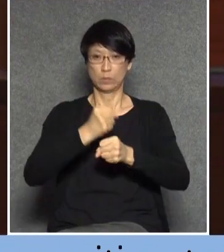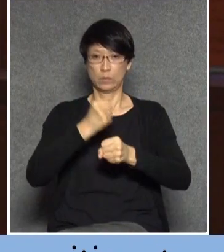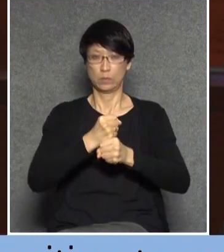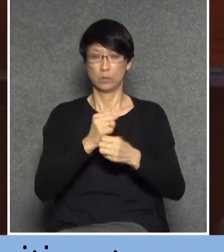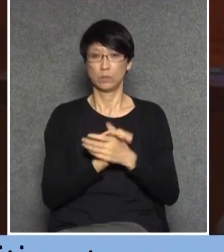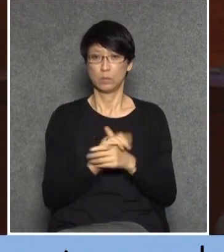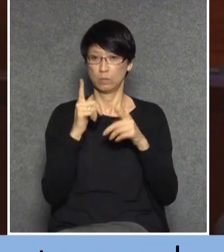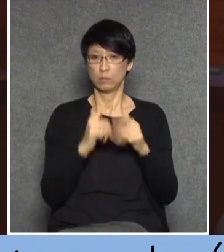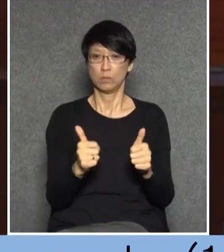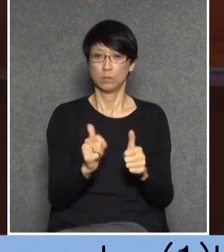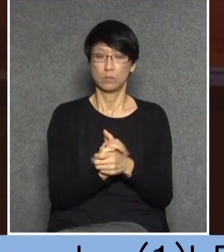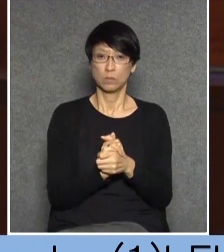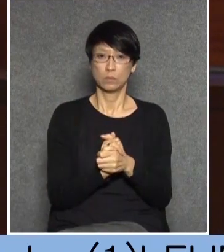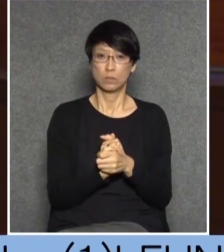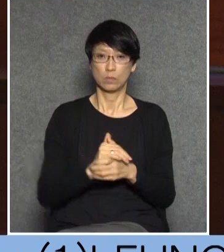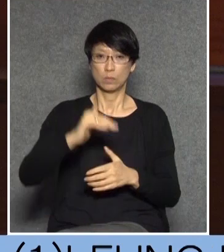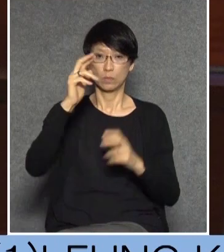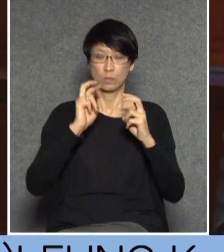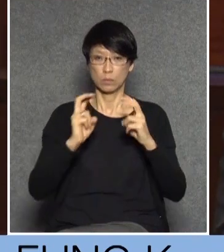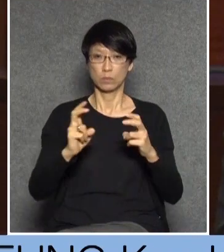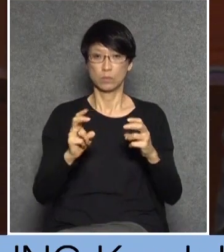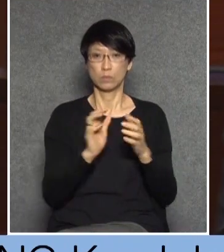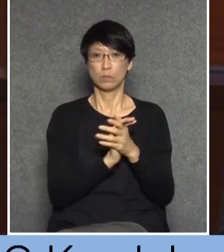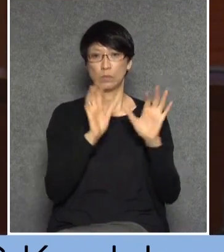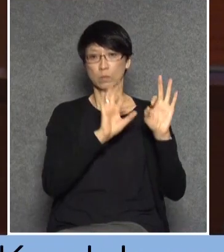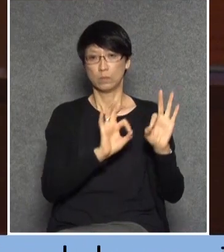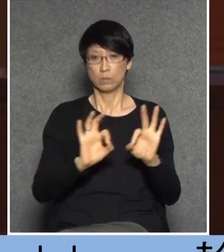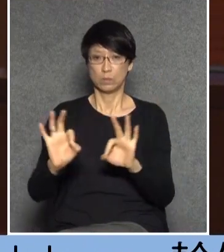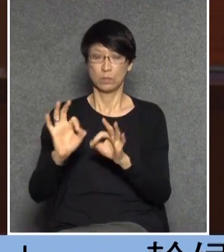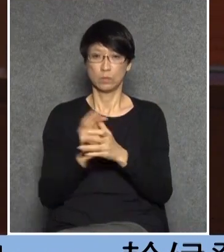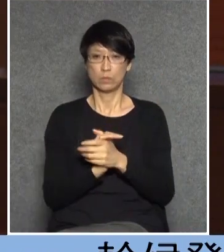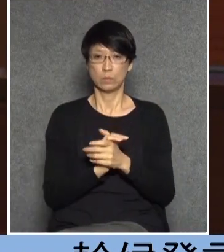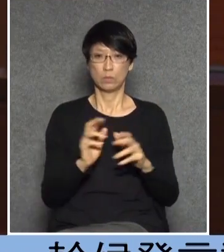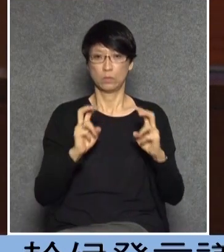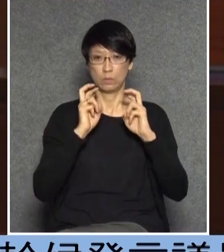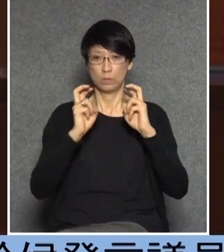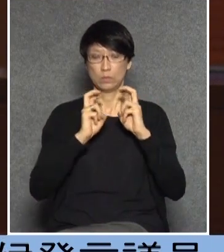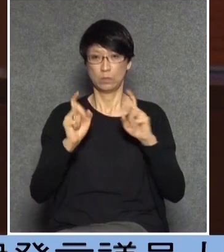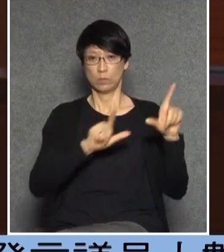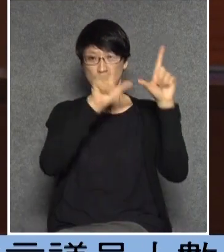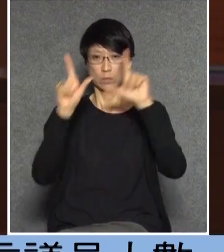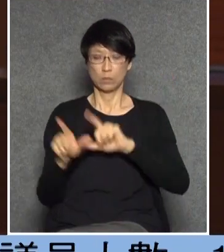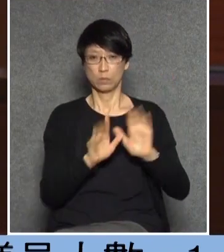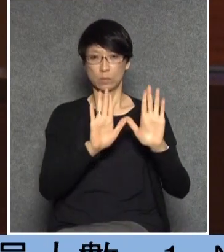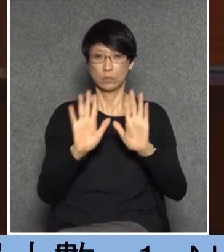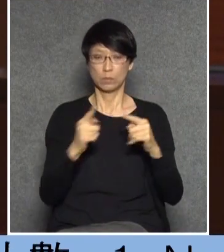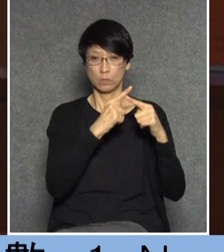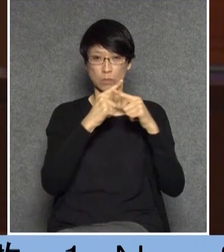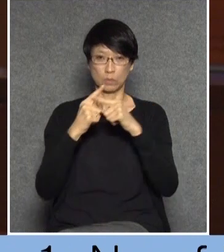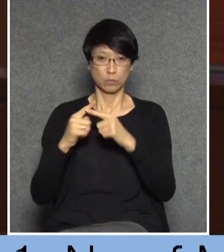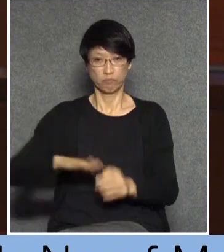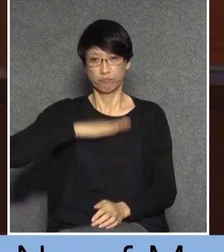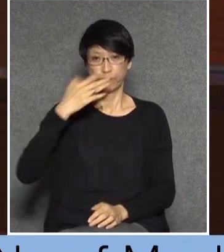席，除了高鐵工程延誤之外，港鐵的日常服務亦都令到香港人非常之不